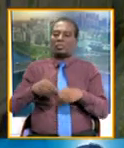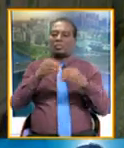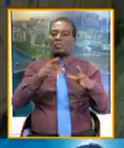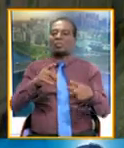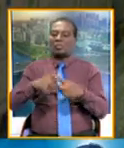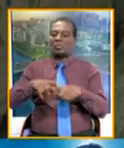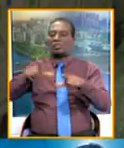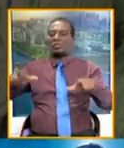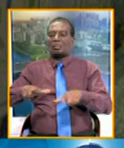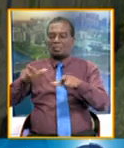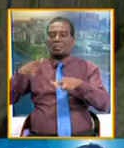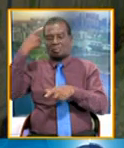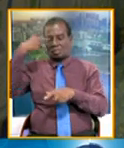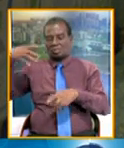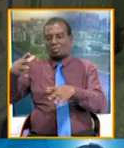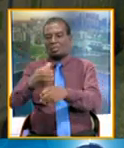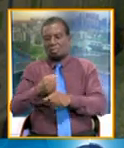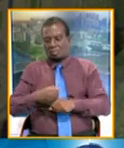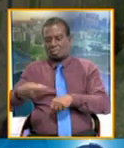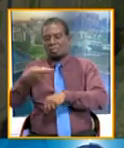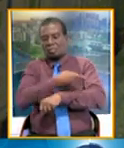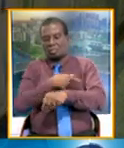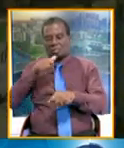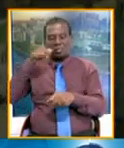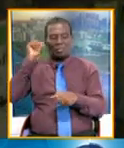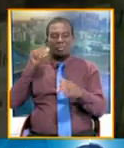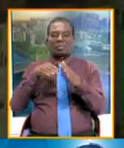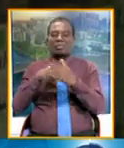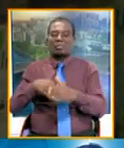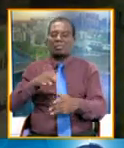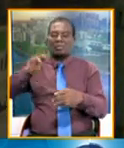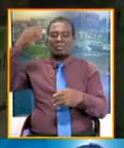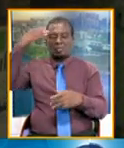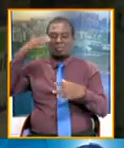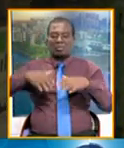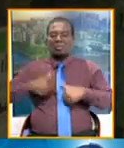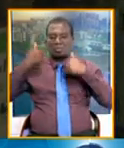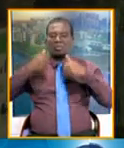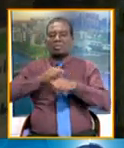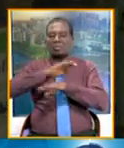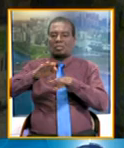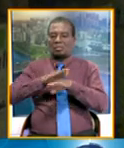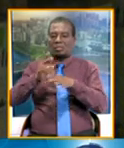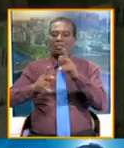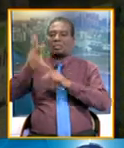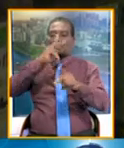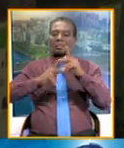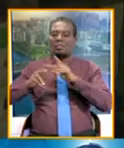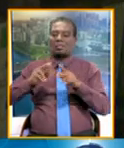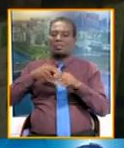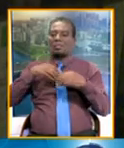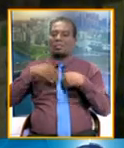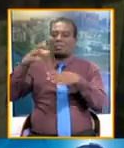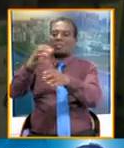les espaces dédiés pour recevoir leurs doses. Hier encore, le ministère de la Santé, de l'Hygiène publique et de la couverture maladie universelle